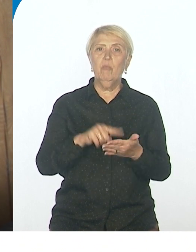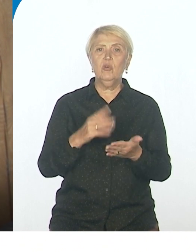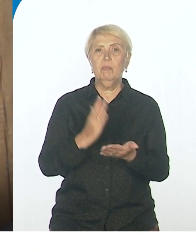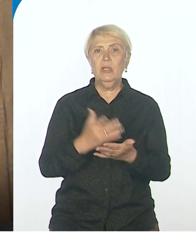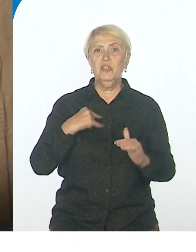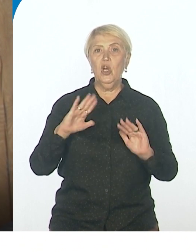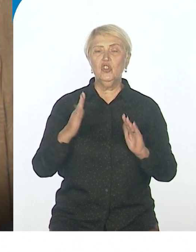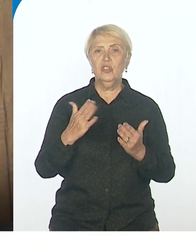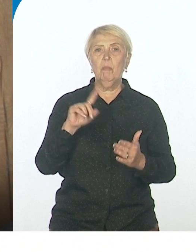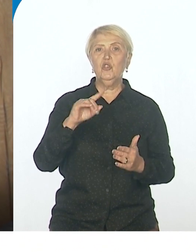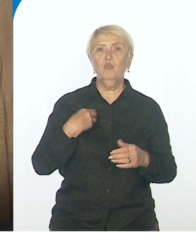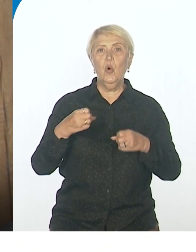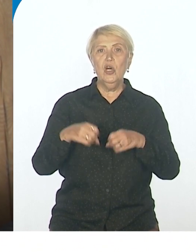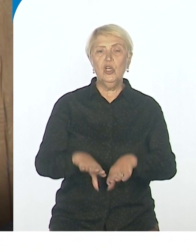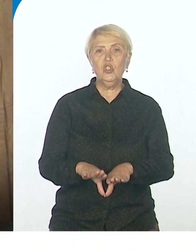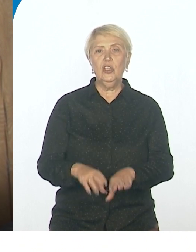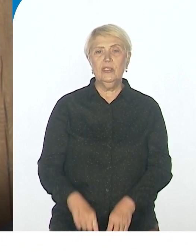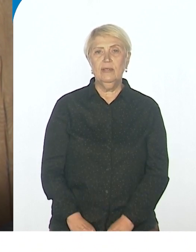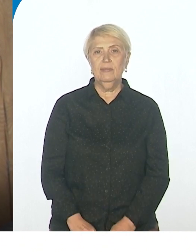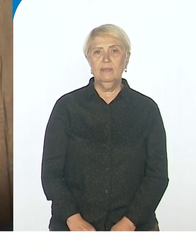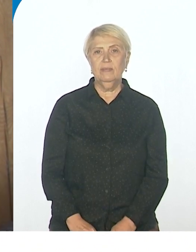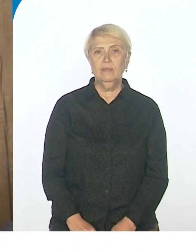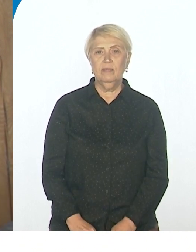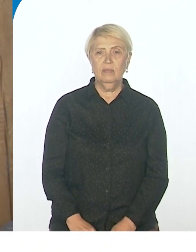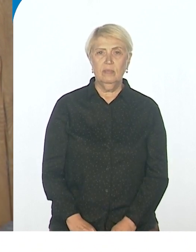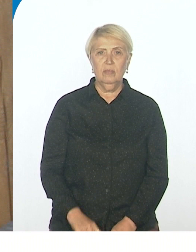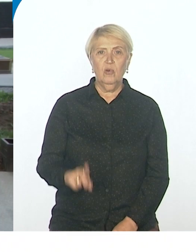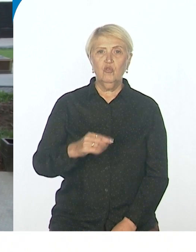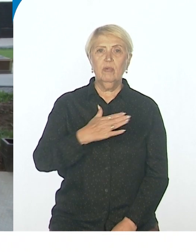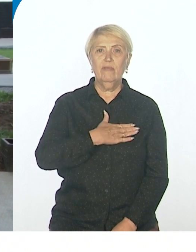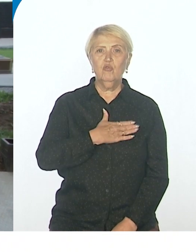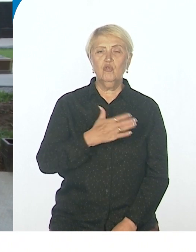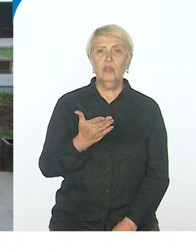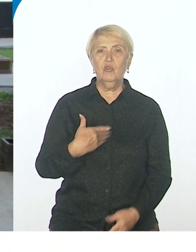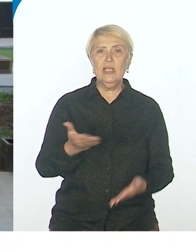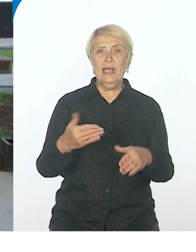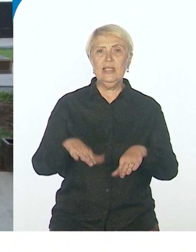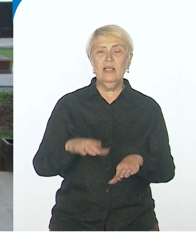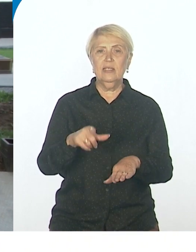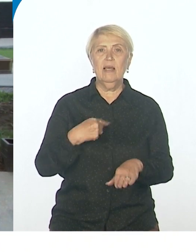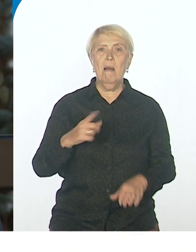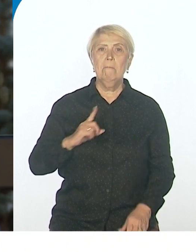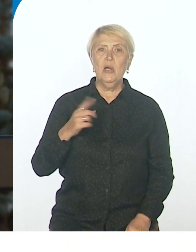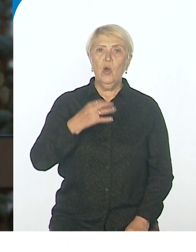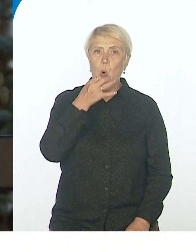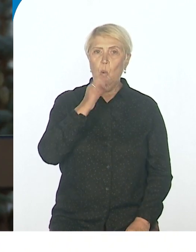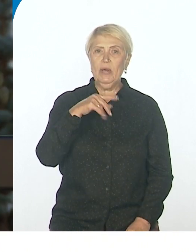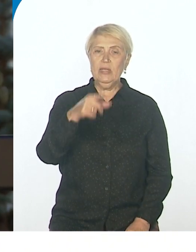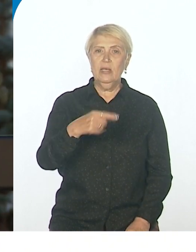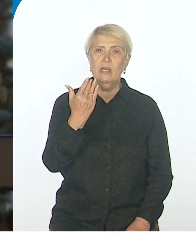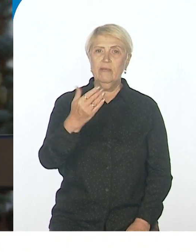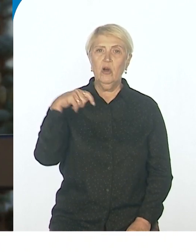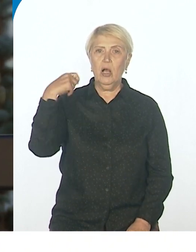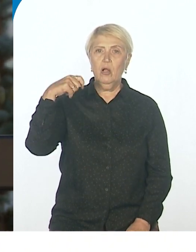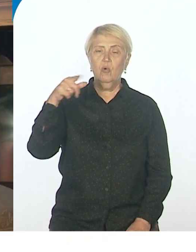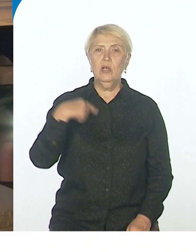решились? Просто как-то в душу, что ли, запало. Ольга Кудряшова – мастер опытный. Ее колокольный звон не